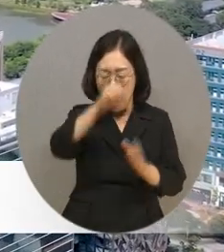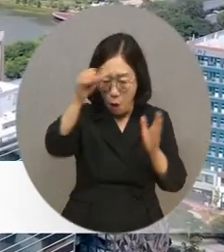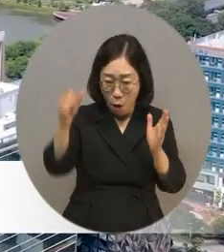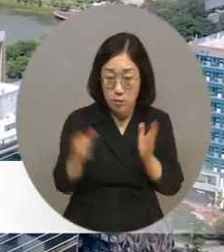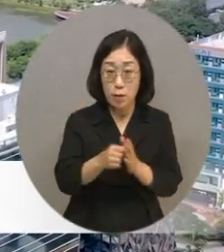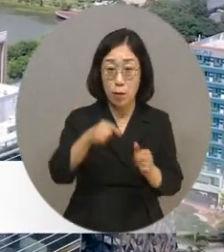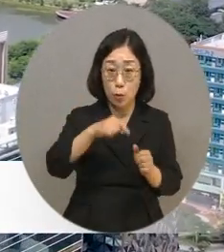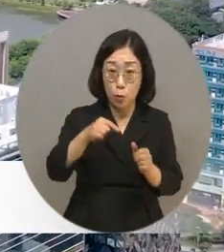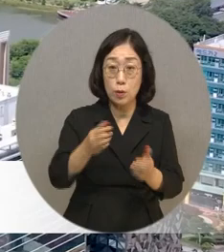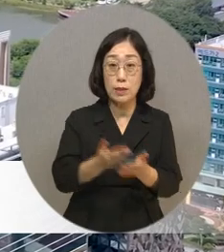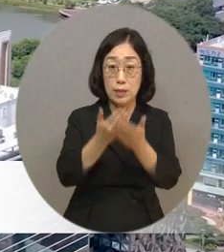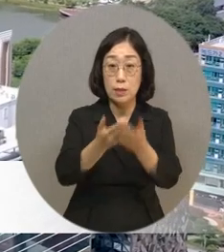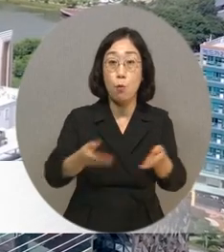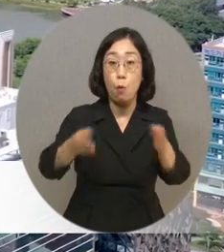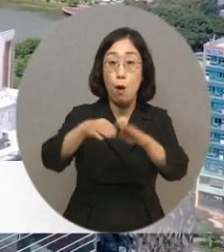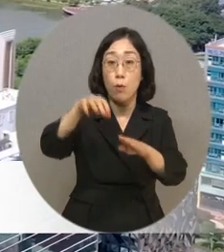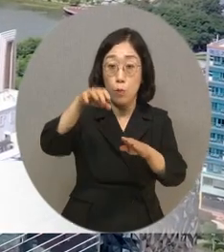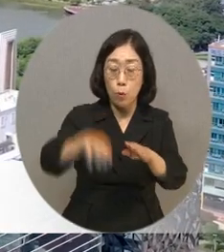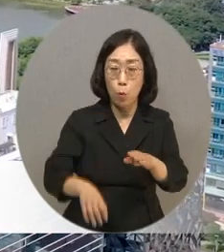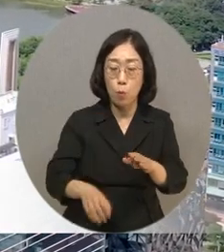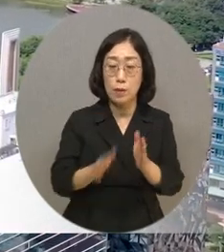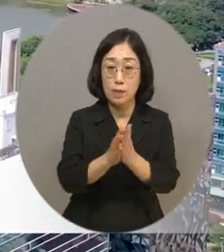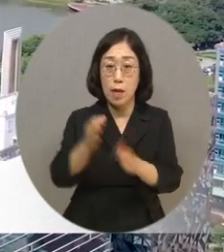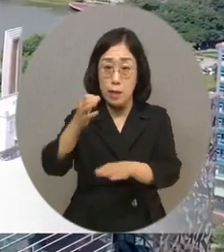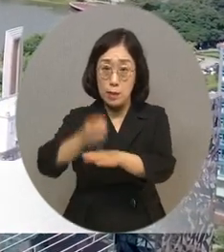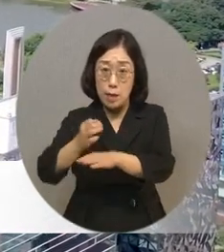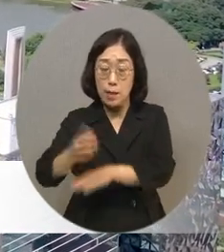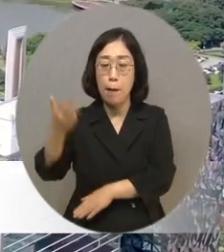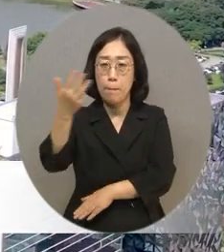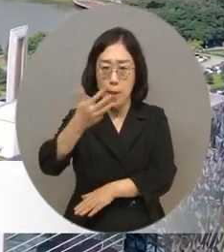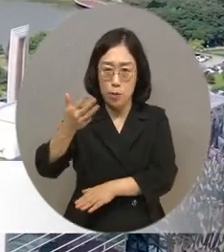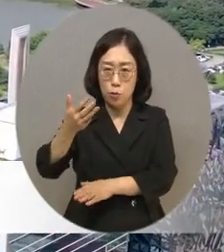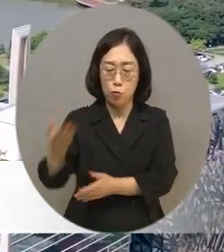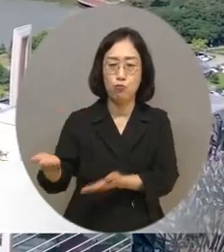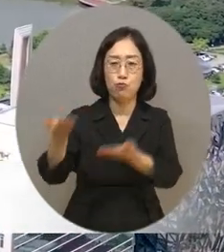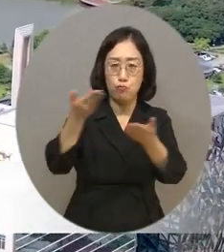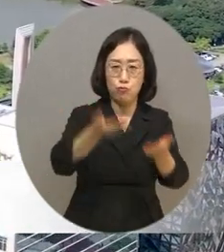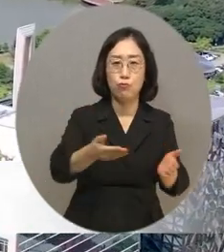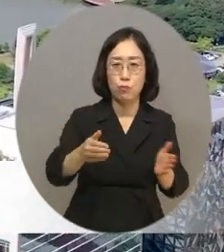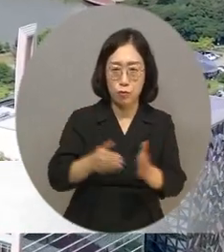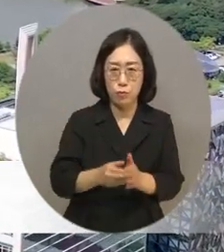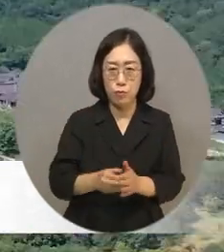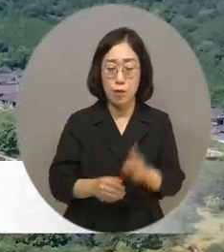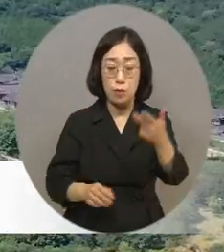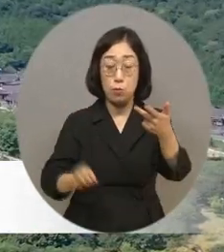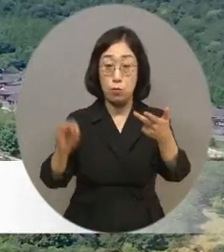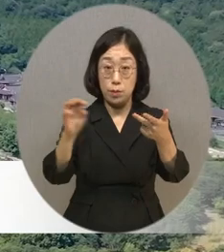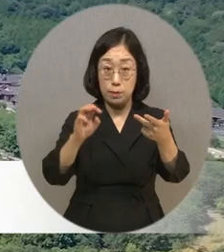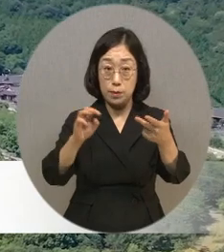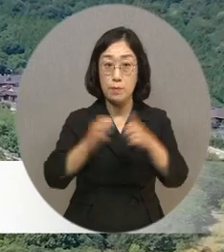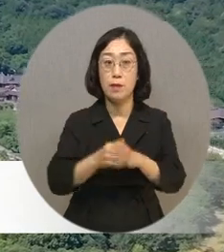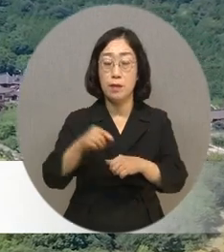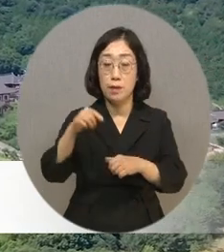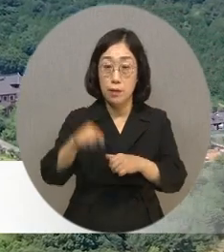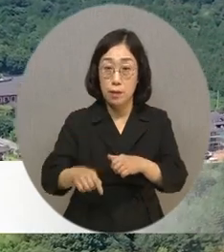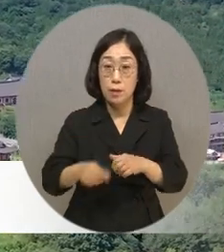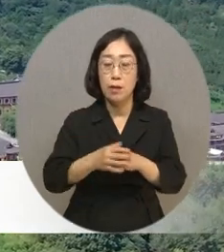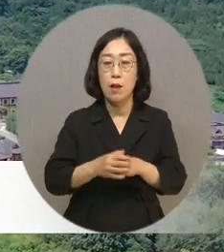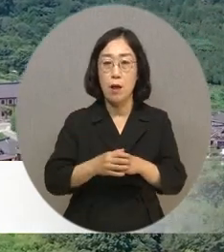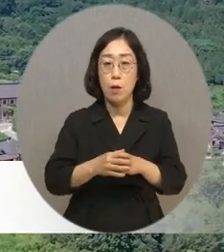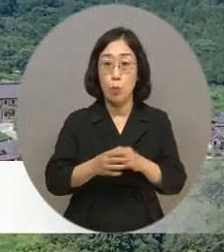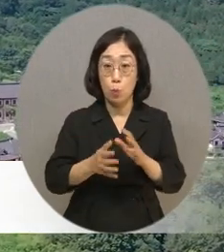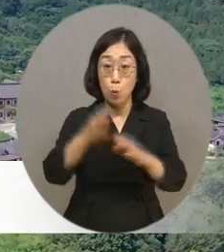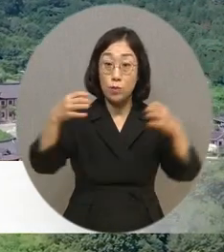진흥원에 8천여 원의 도서를 기탁했다고 밝혔습니다 지난 31일 전남도청 귀빈실에서